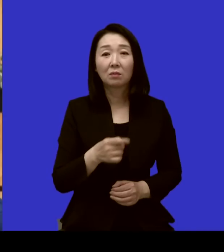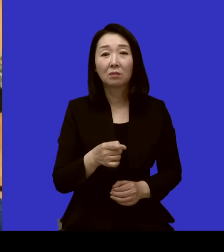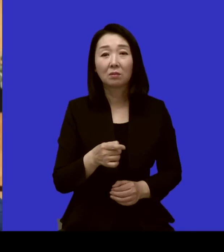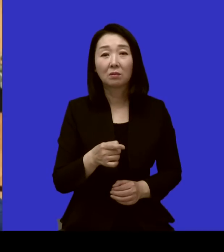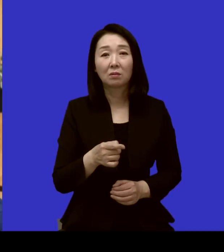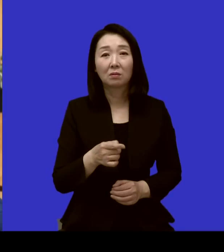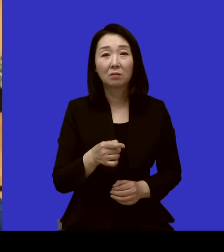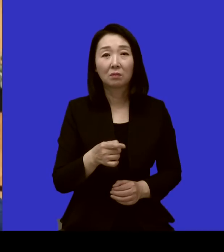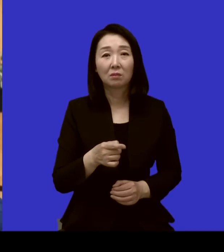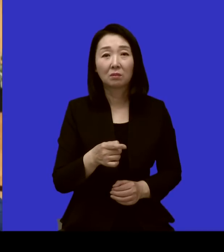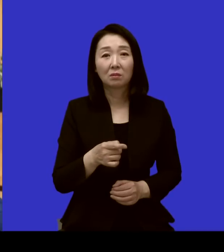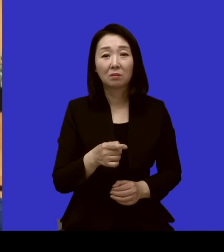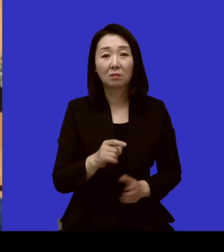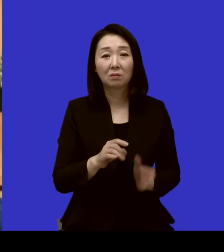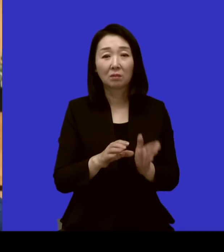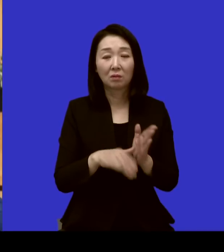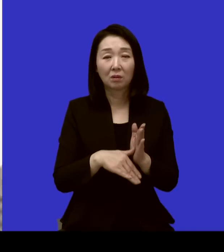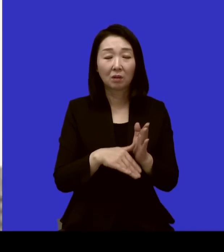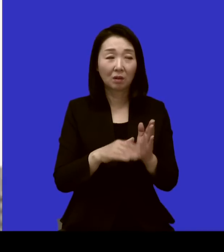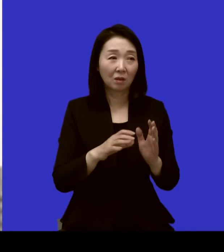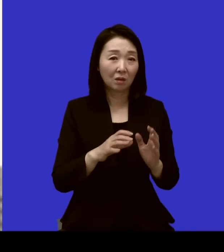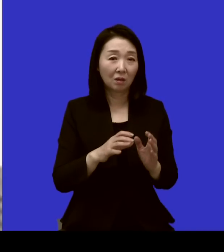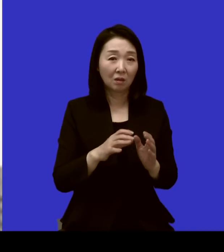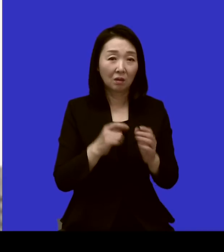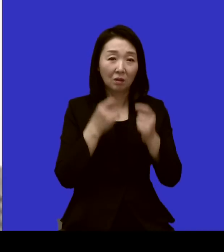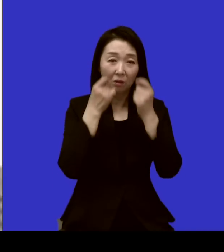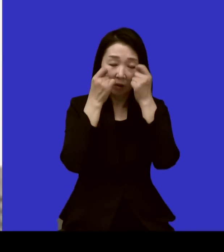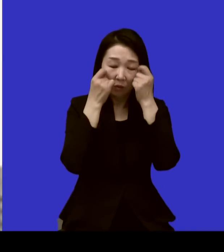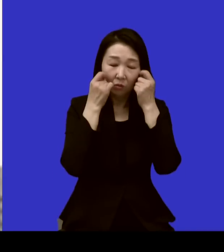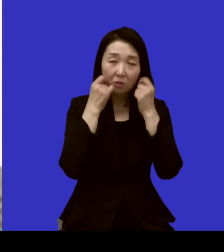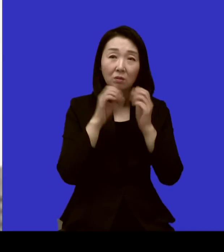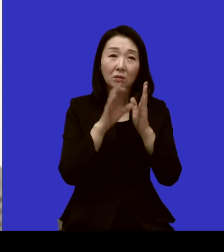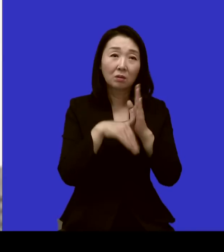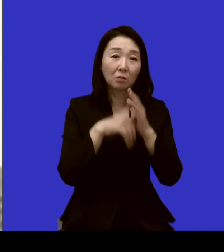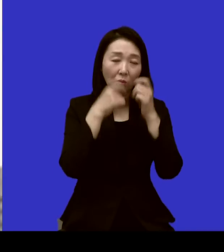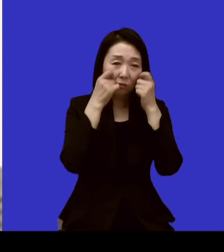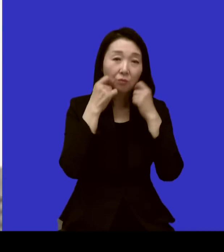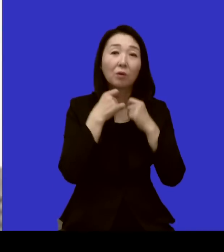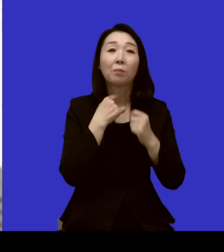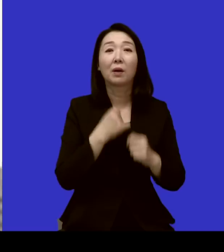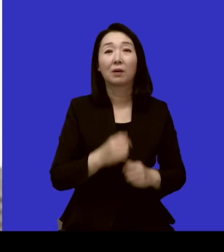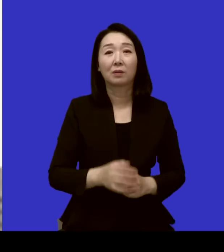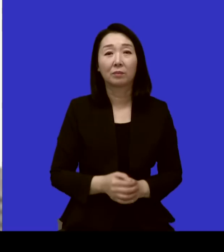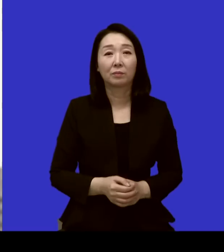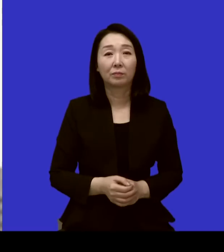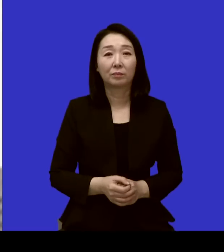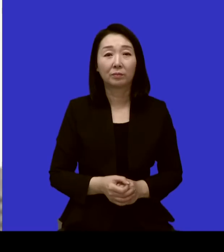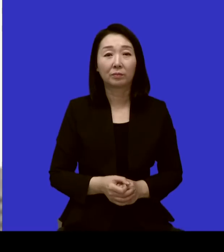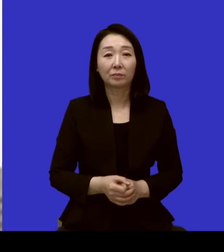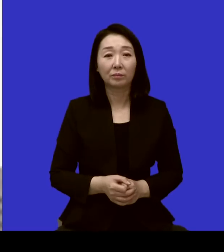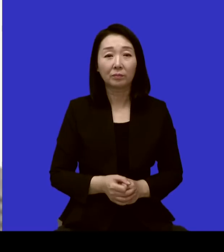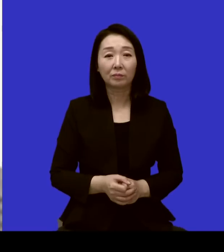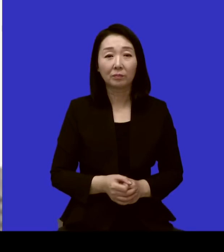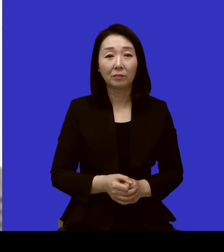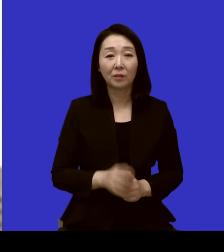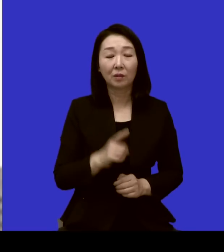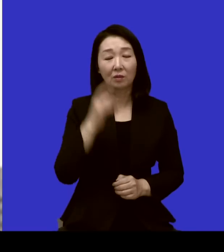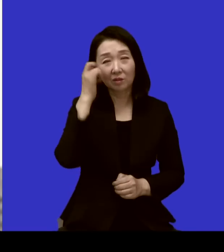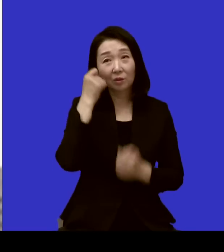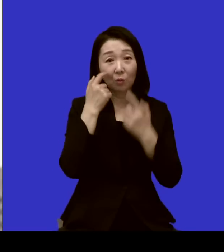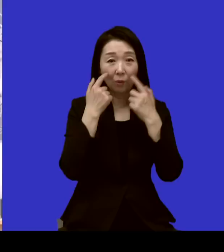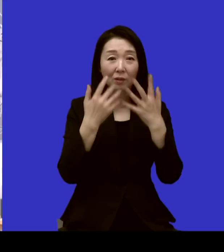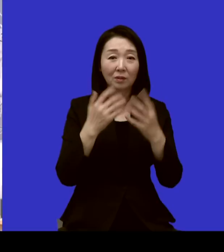그때 너무 제가 세상 울었을 때 울음을 다 울었던 것 같아요. 그게 잊혀지지가 않아요.